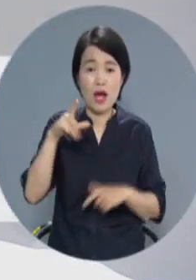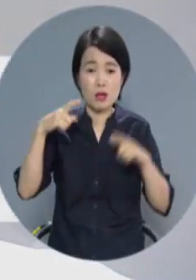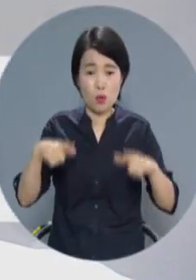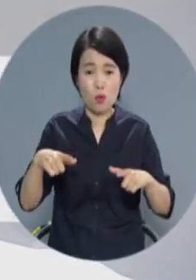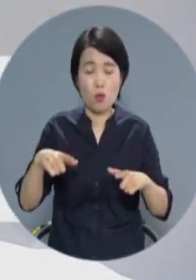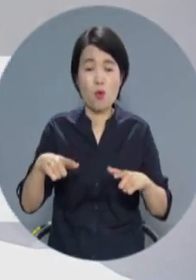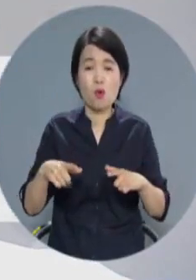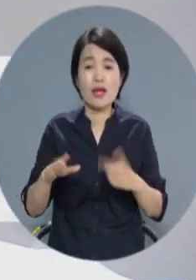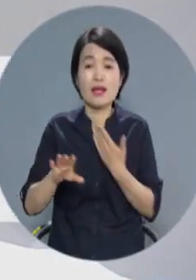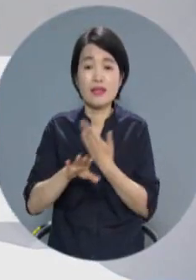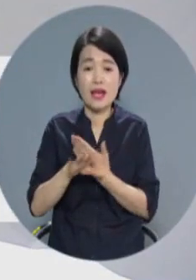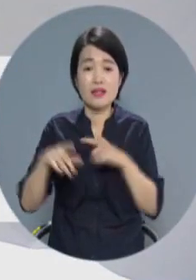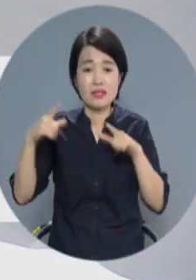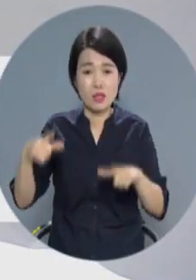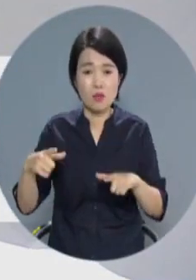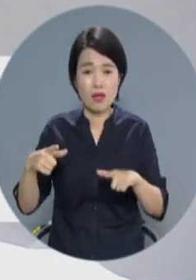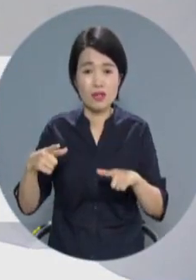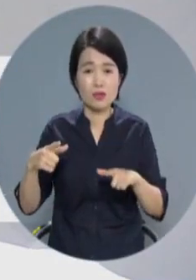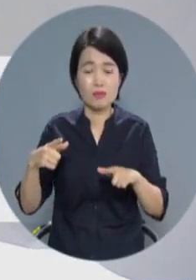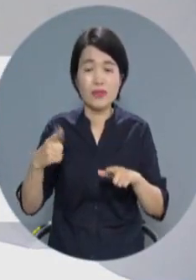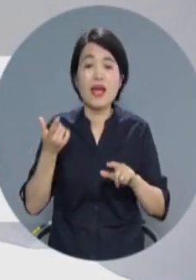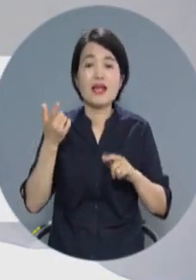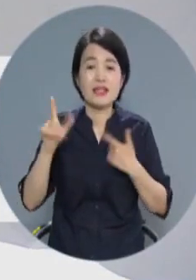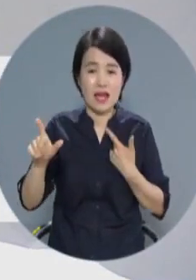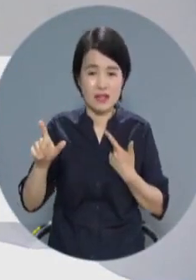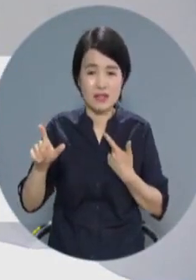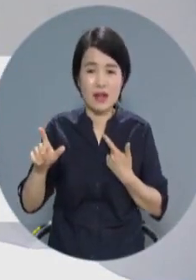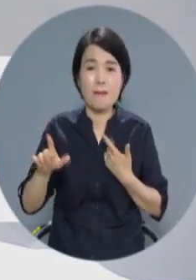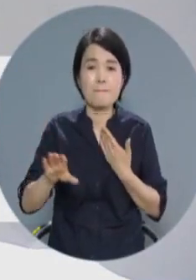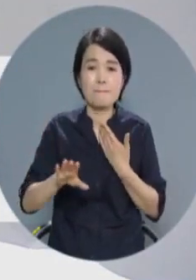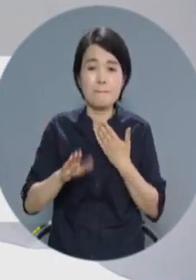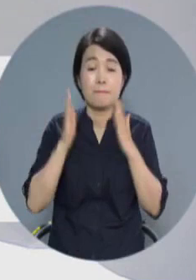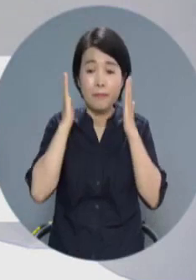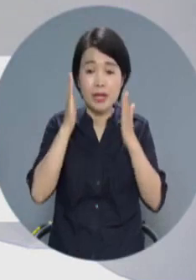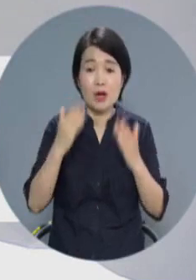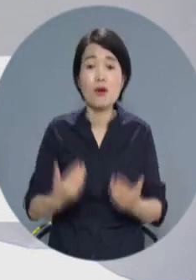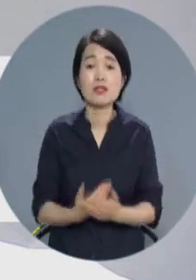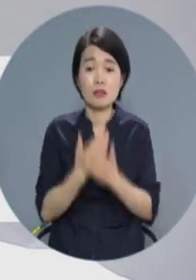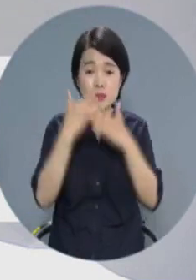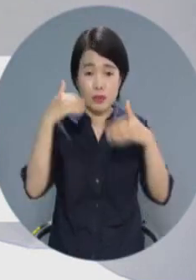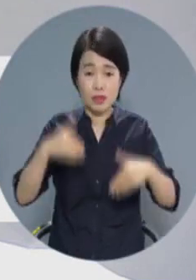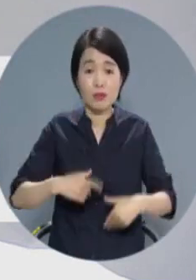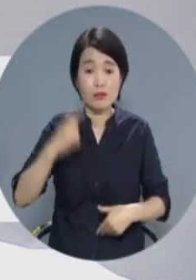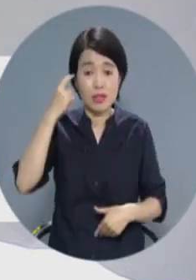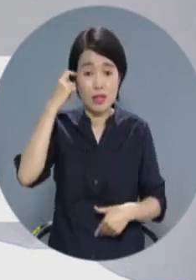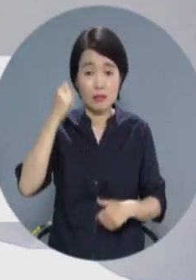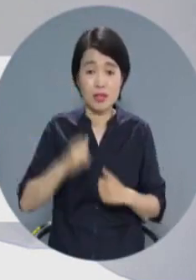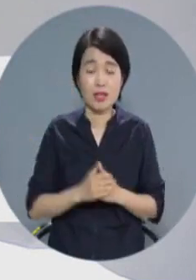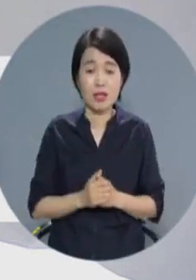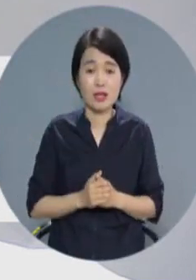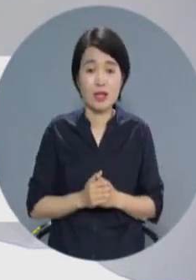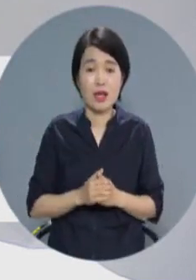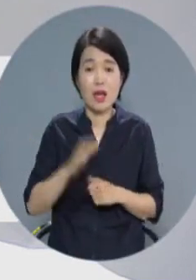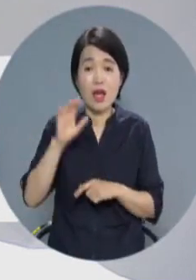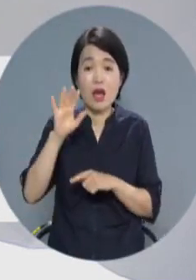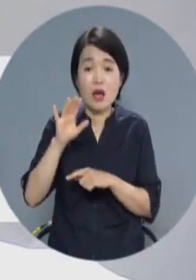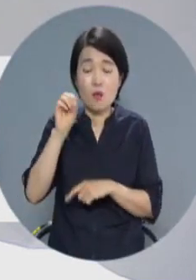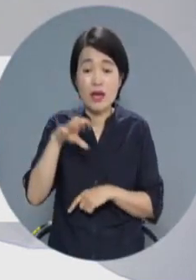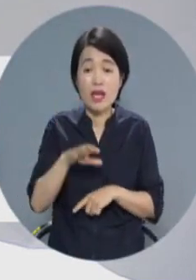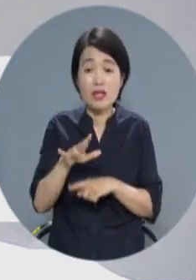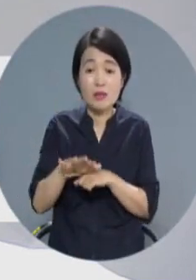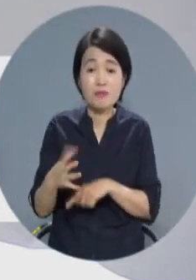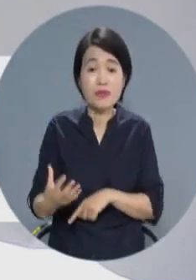등 다른 지역과 차별화된 방향으로 활성화해야 한다고 생각을 합니다. 광양읍이 가지고